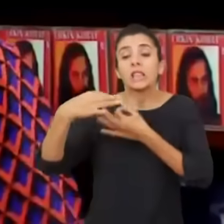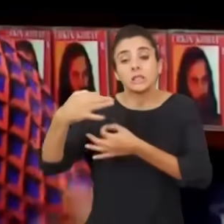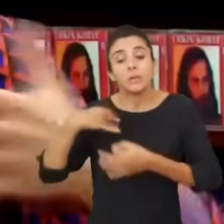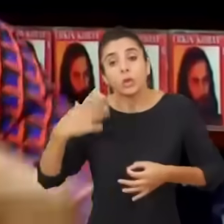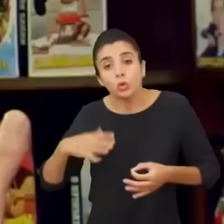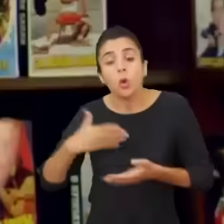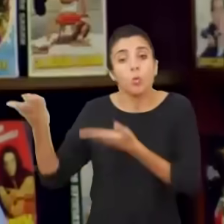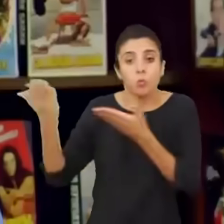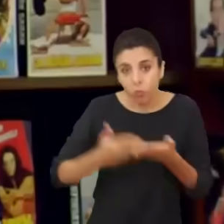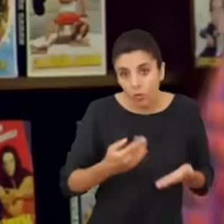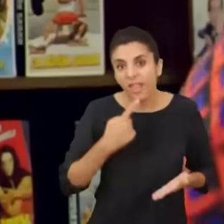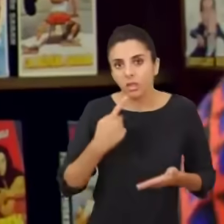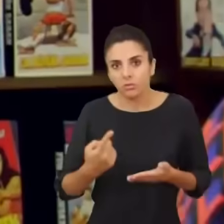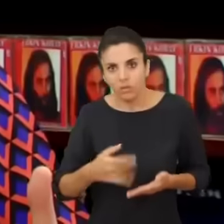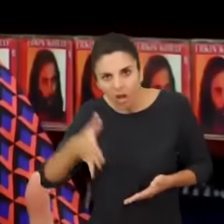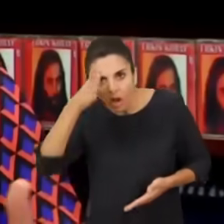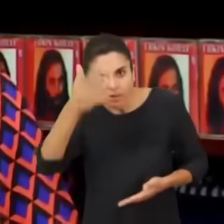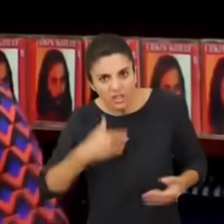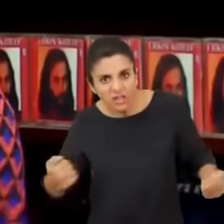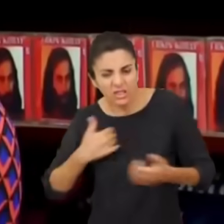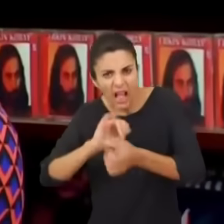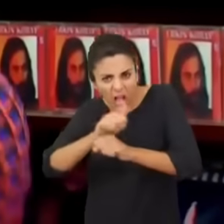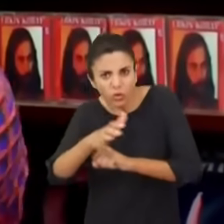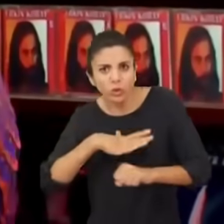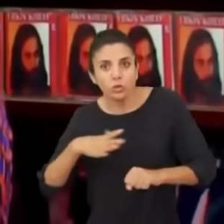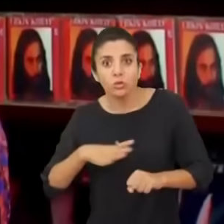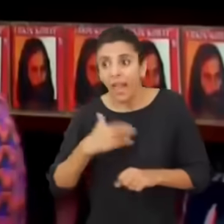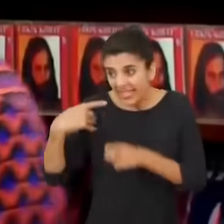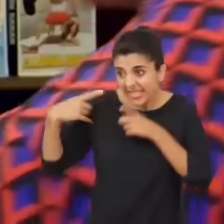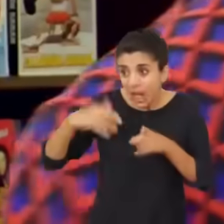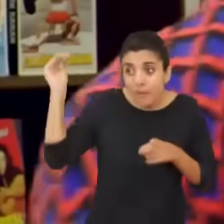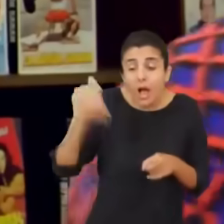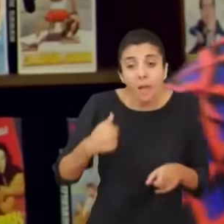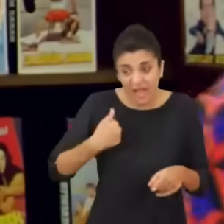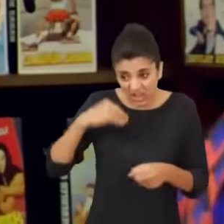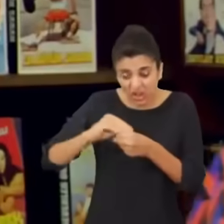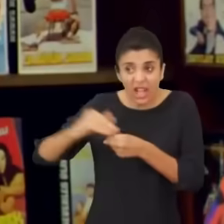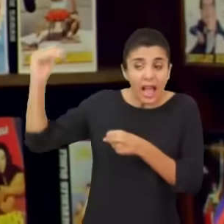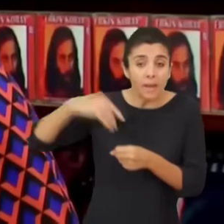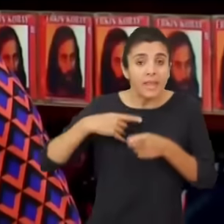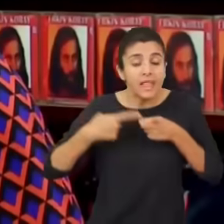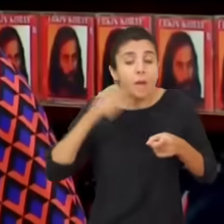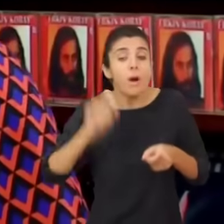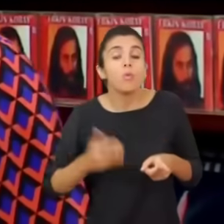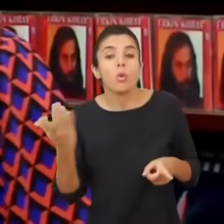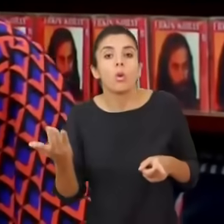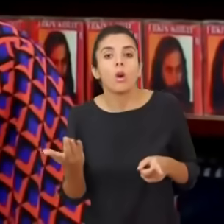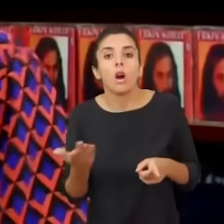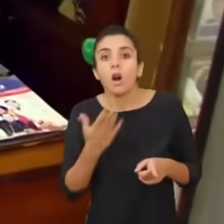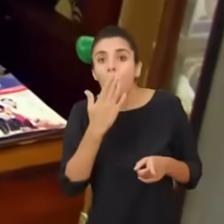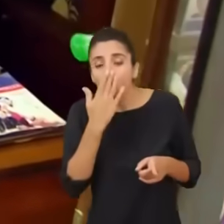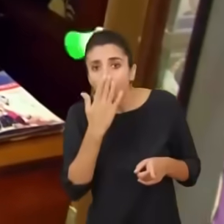Türkiye artık kucaklaşsın falan. Şimdi bir kucaklayacağım seni. Lan niye gelecek? Peşime gelmiş. Beni delirtme, peşime gelmiş. Aa,